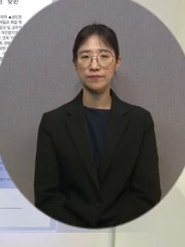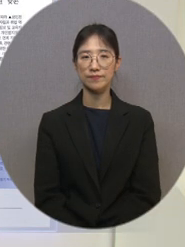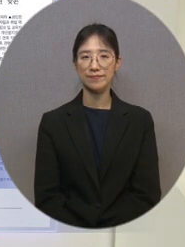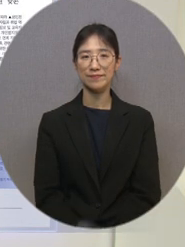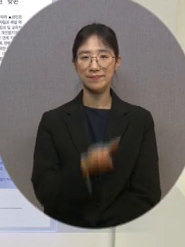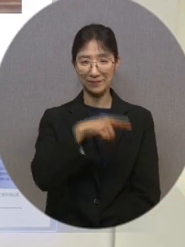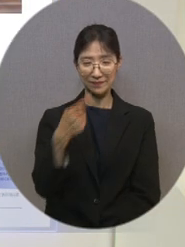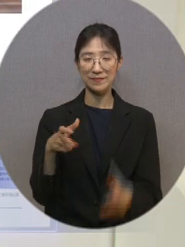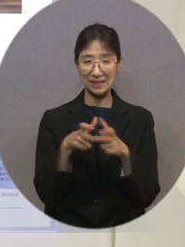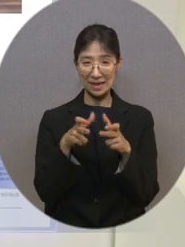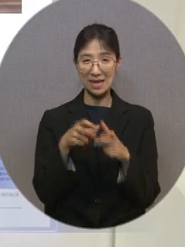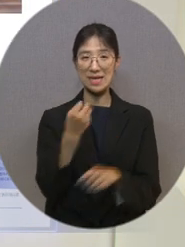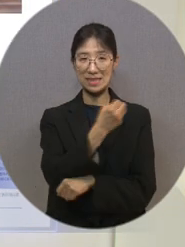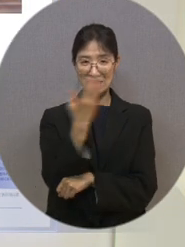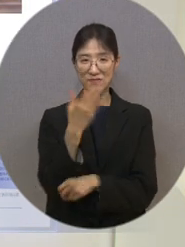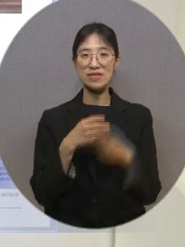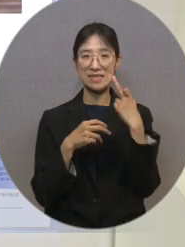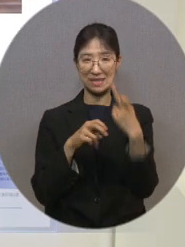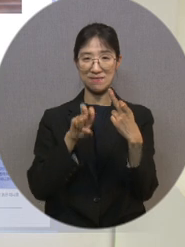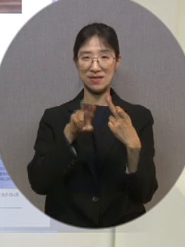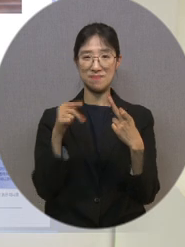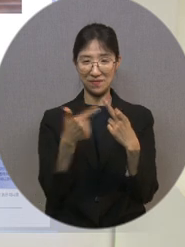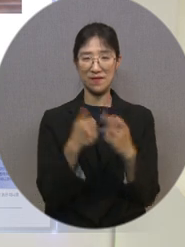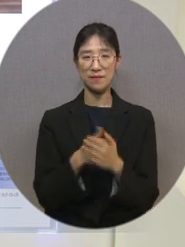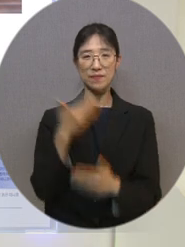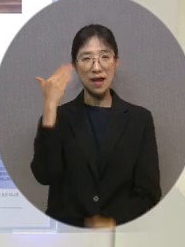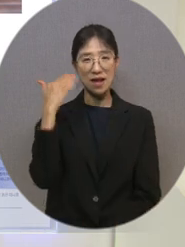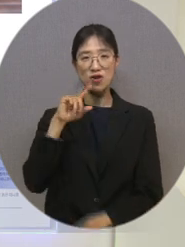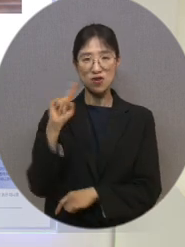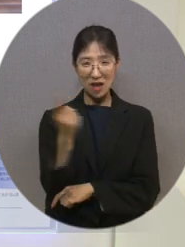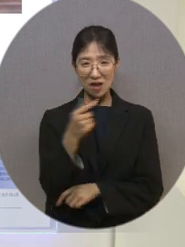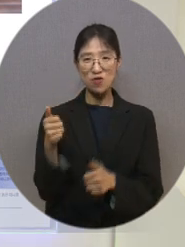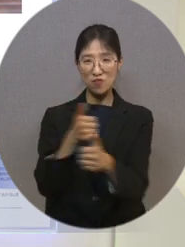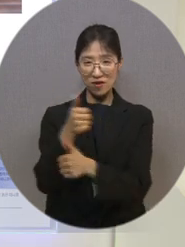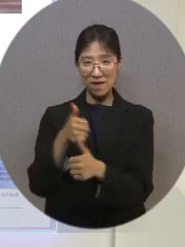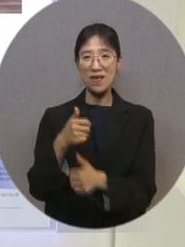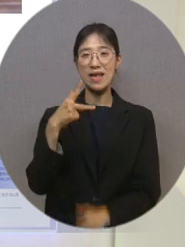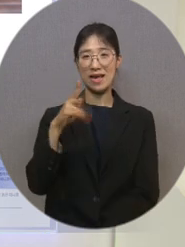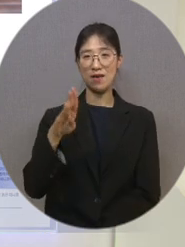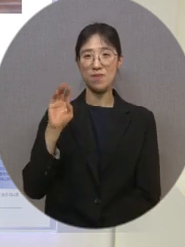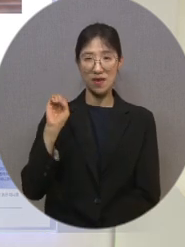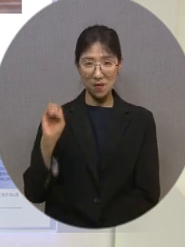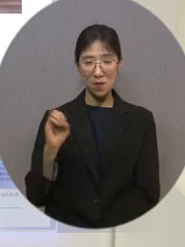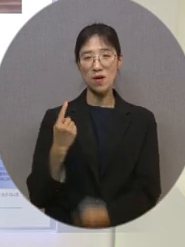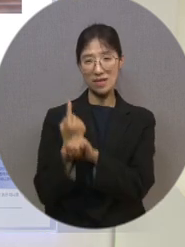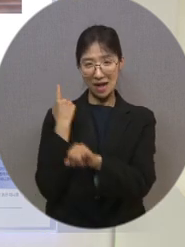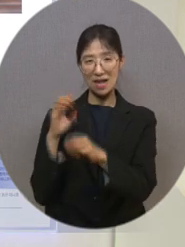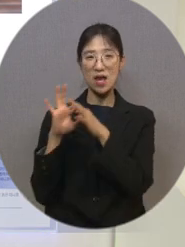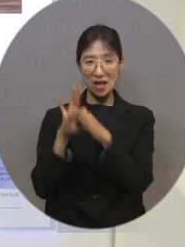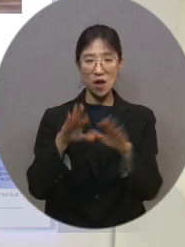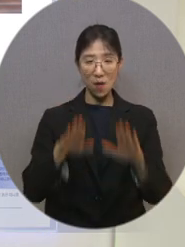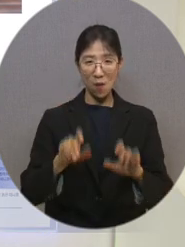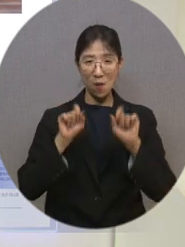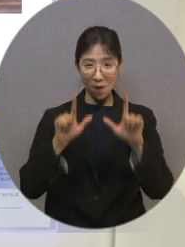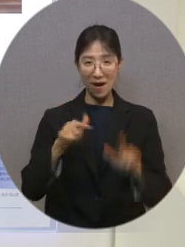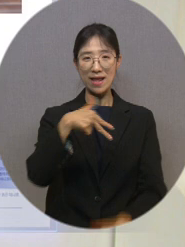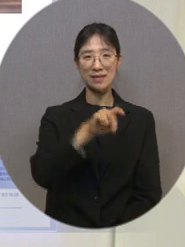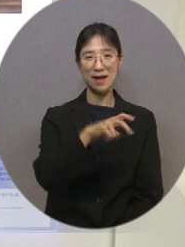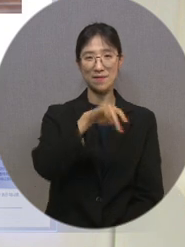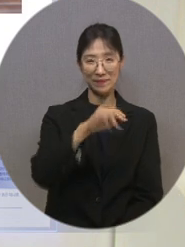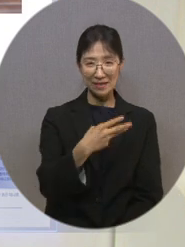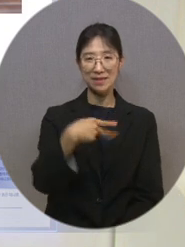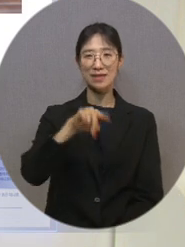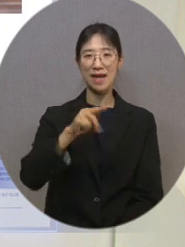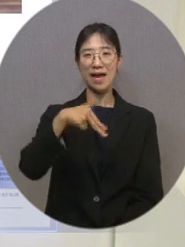계속해서 장애인신문 12면입니다. 한국야구위원회 KBO는 지난해에 이어 올해도 잠실과